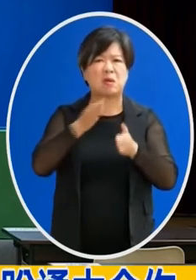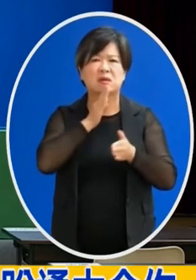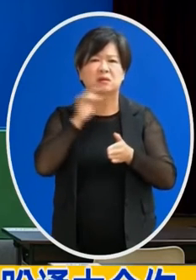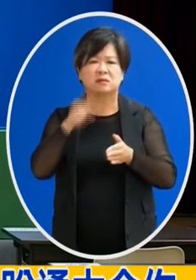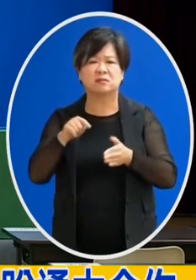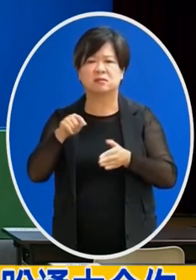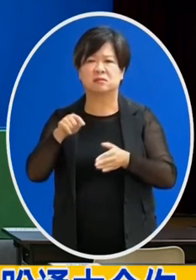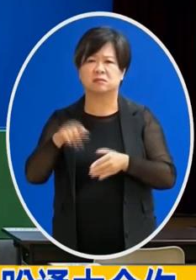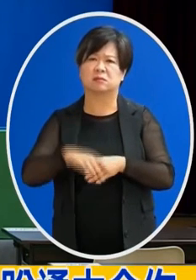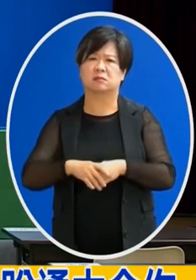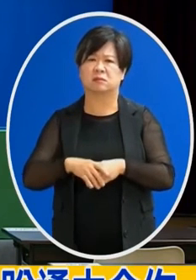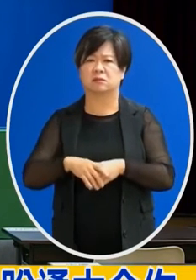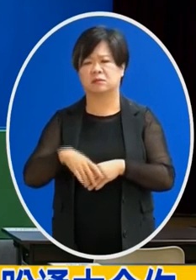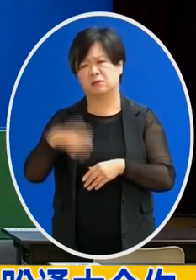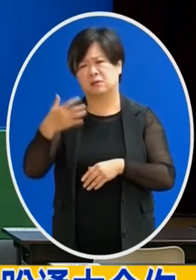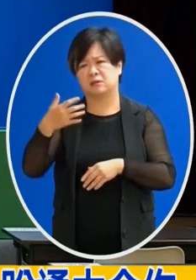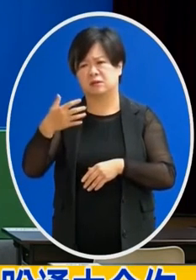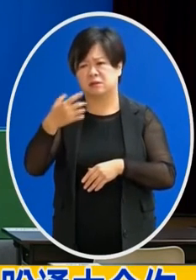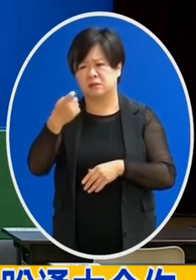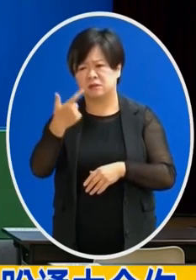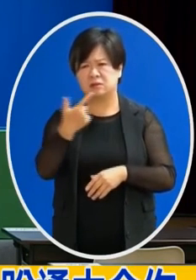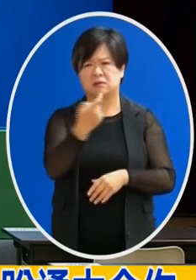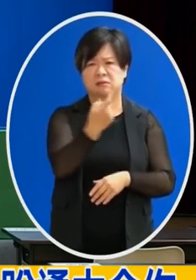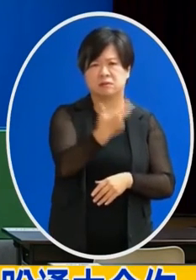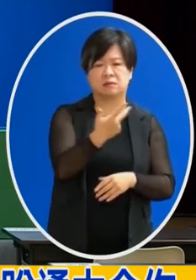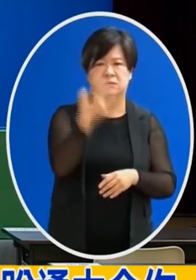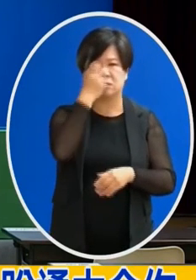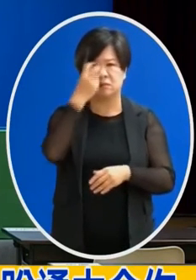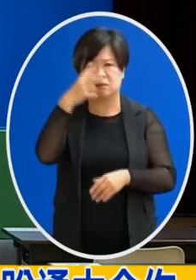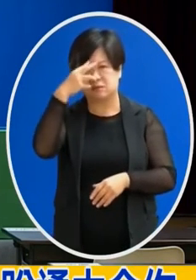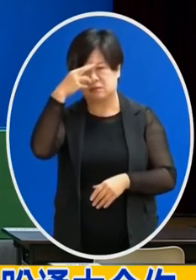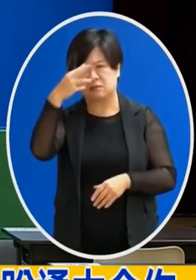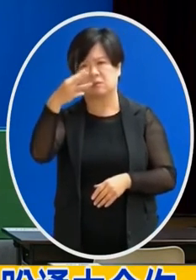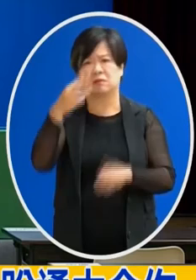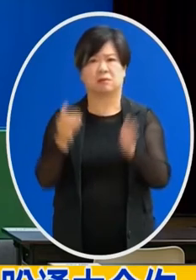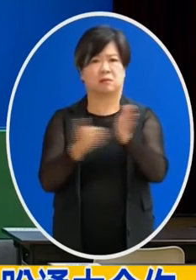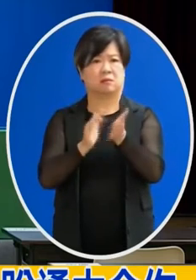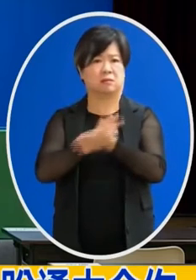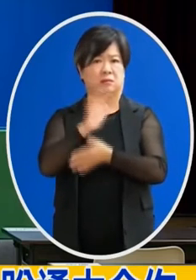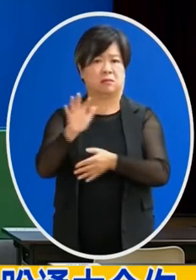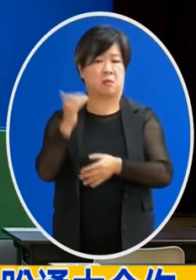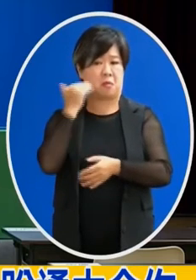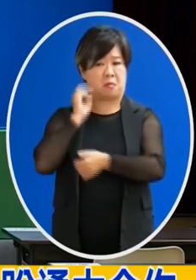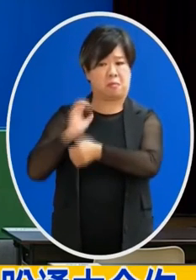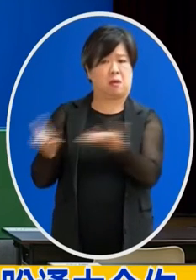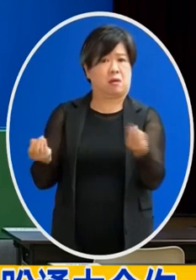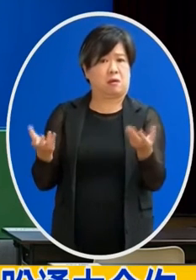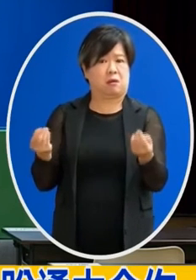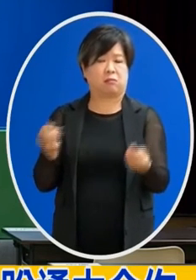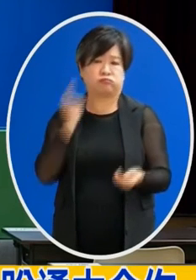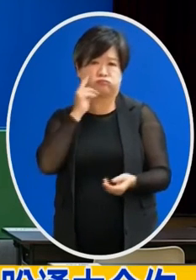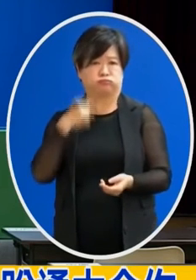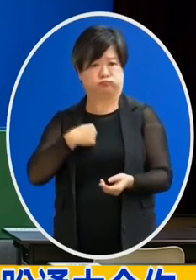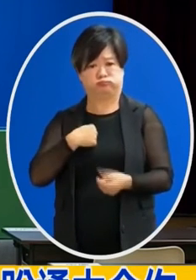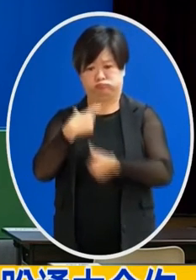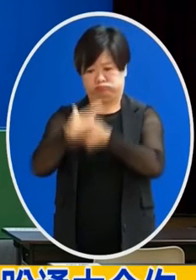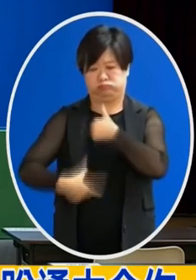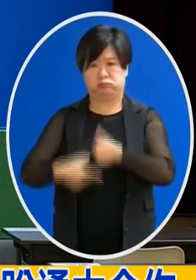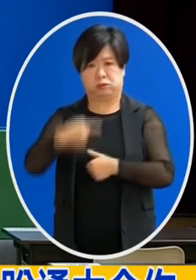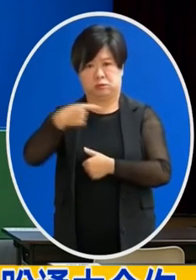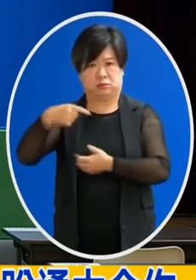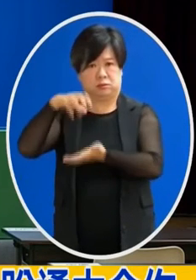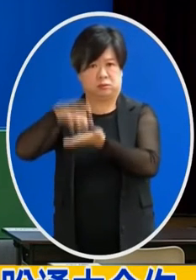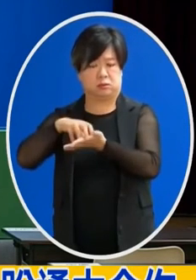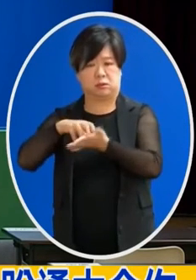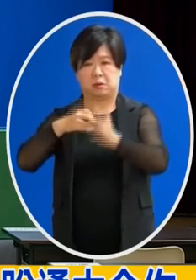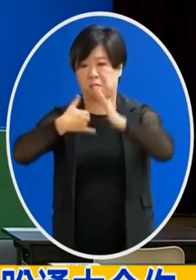16号、17号的案例，这些人不是筛检2-3天之后，通常没接到通知就是觉得自己是阴性，所以就可以出去